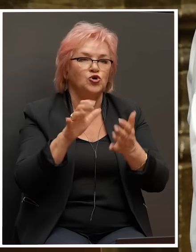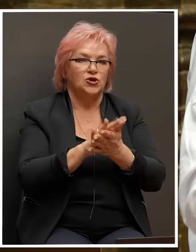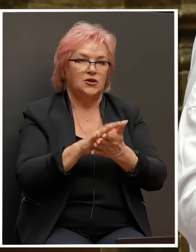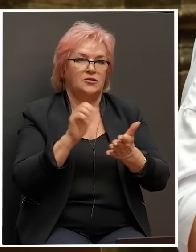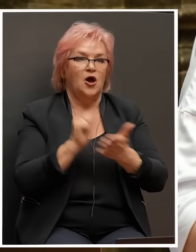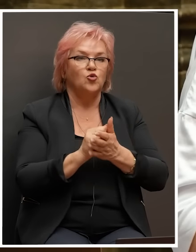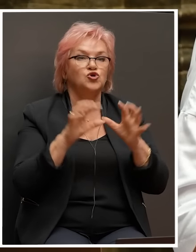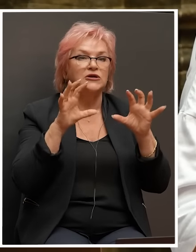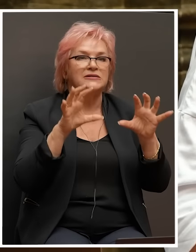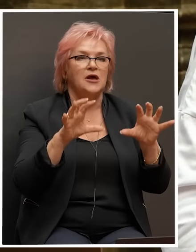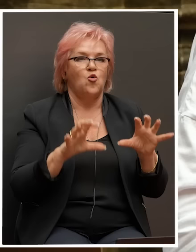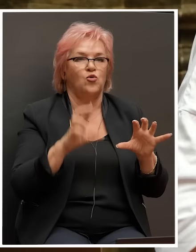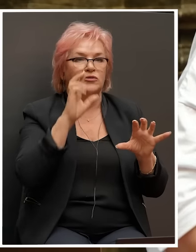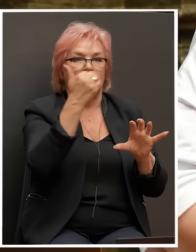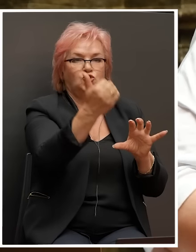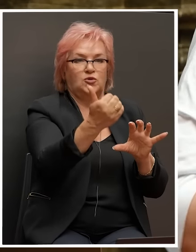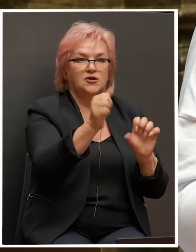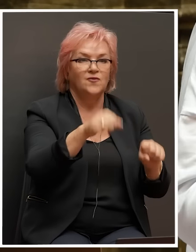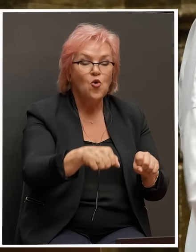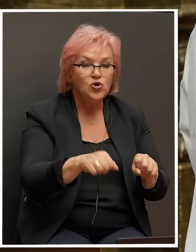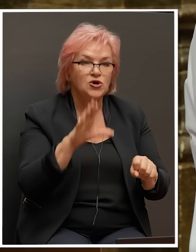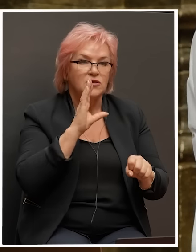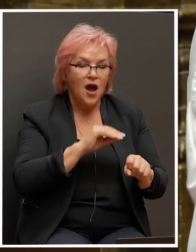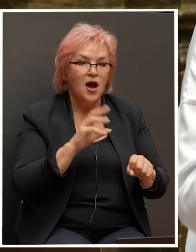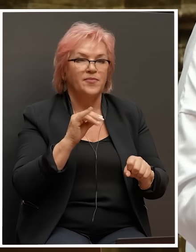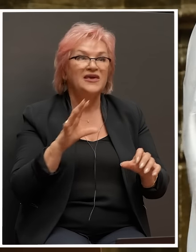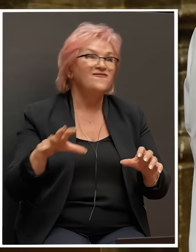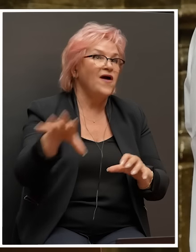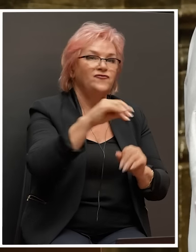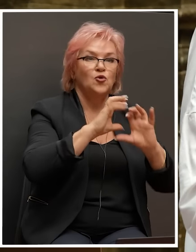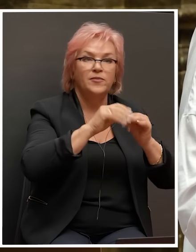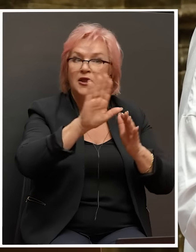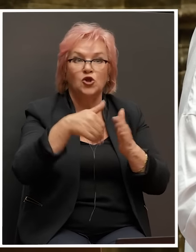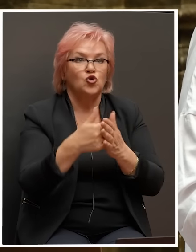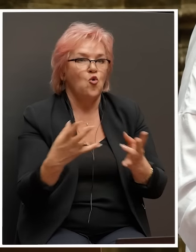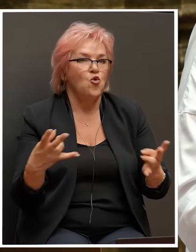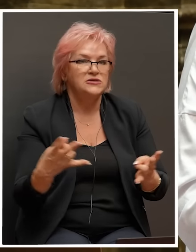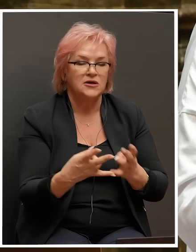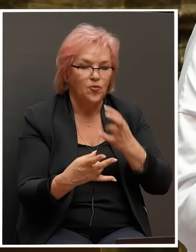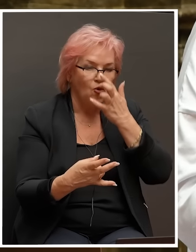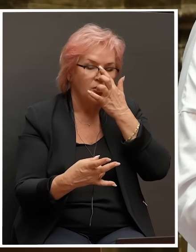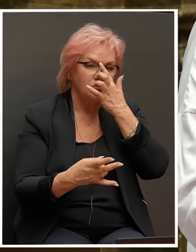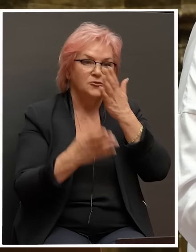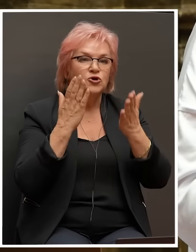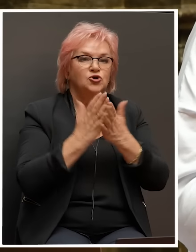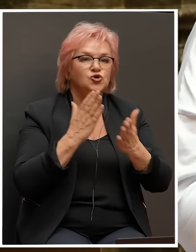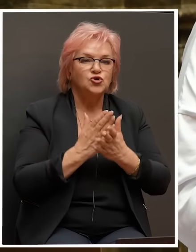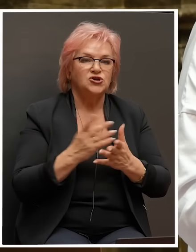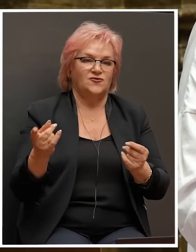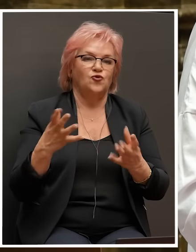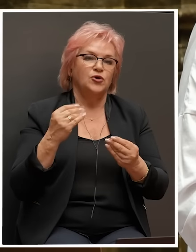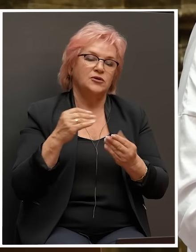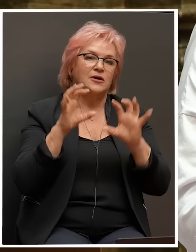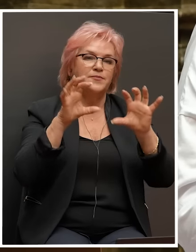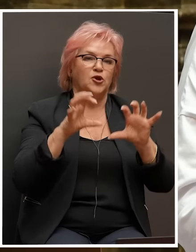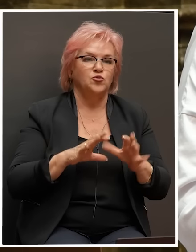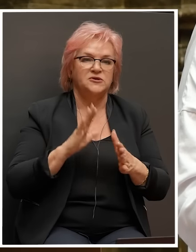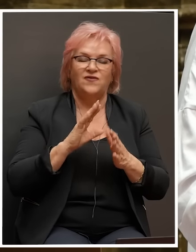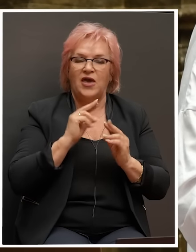нарушить действующие законы государства, и во всем мире до сих пор существует презумпция невиновности